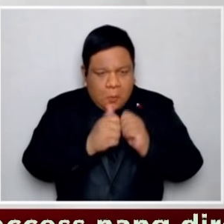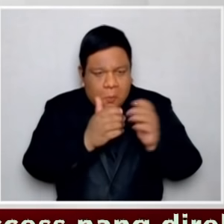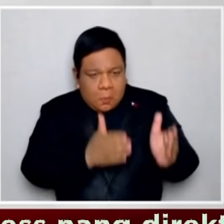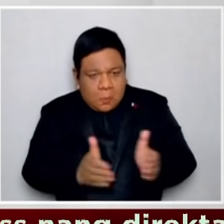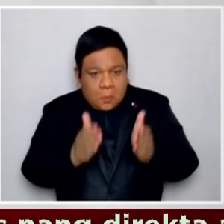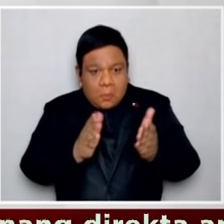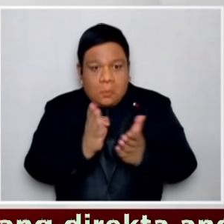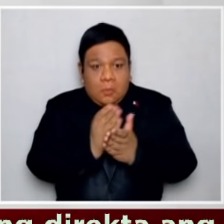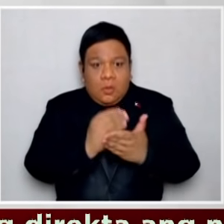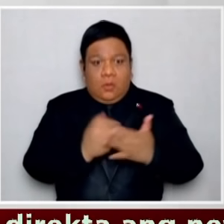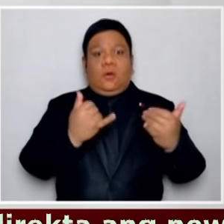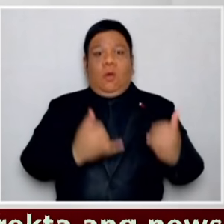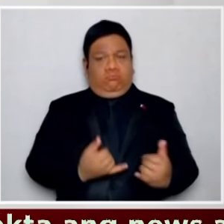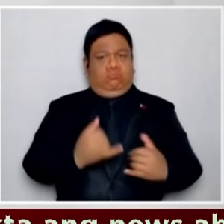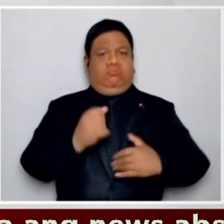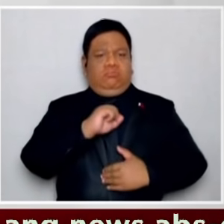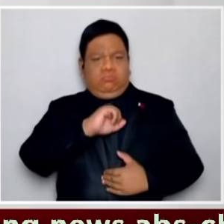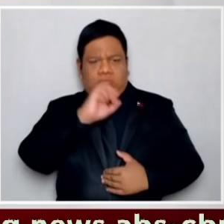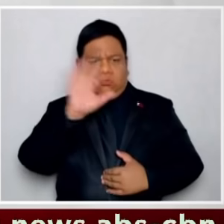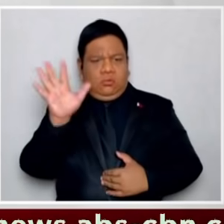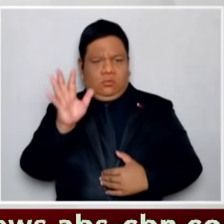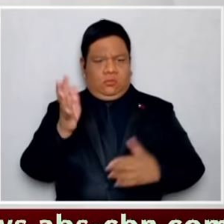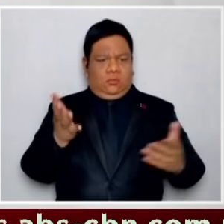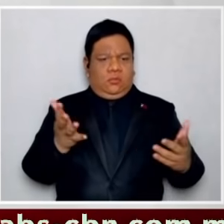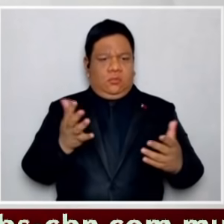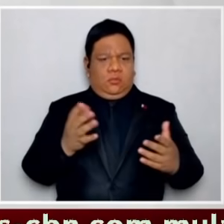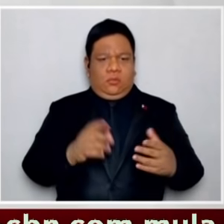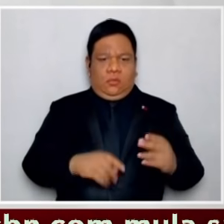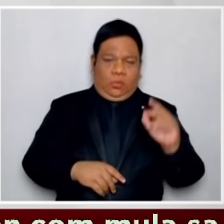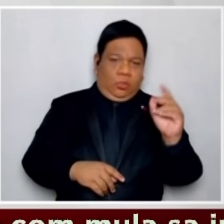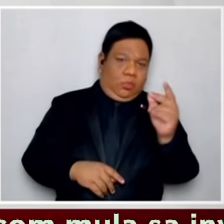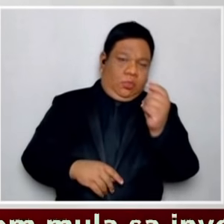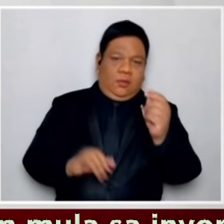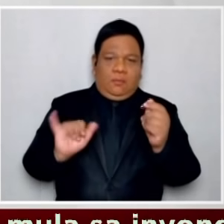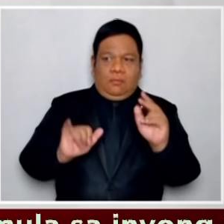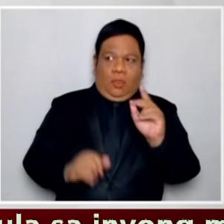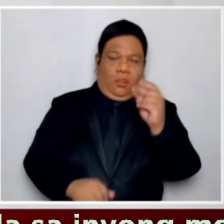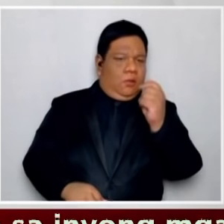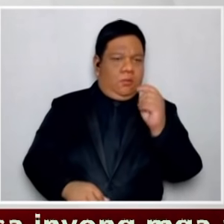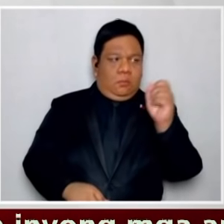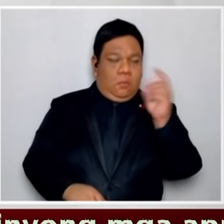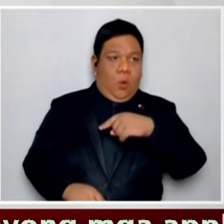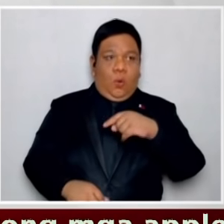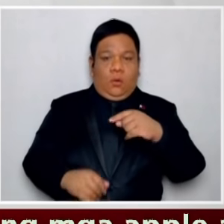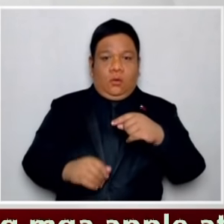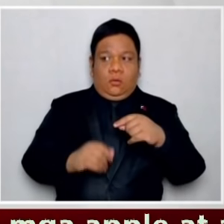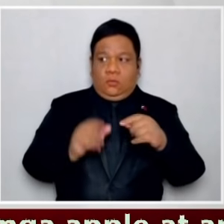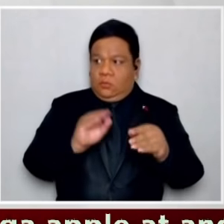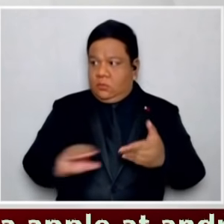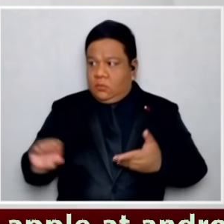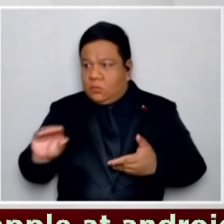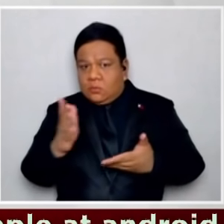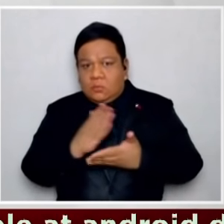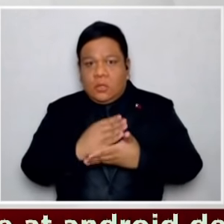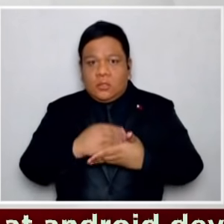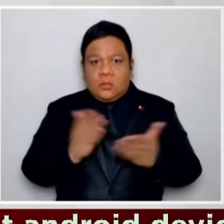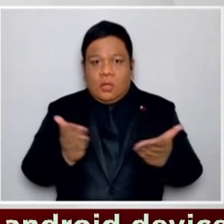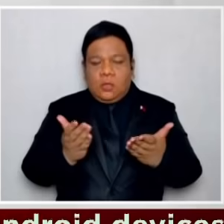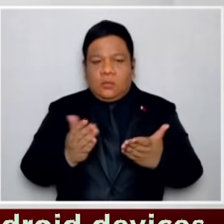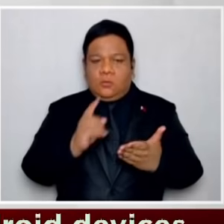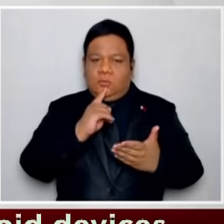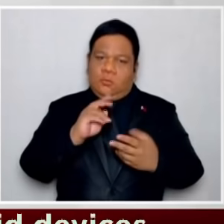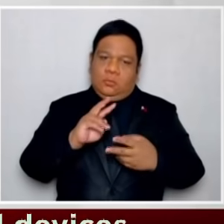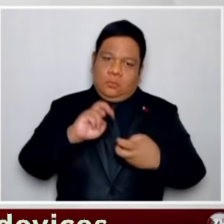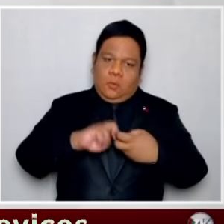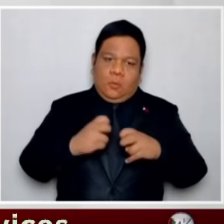Now all of a sudden, in a snap of a finger, nawala yung budget, nalipat kung saan. This is a perennial problem."